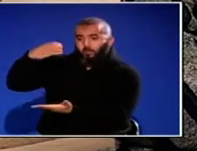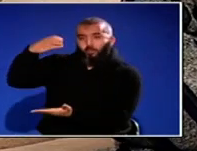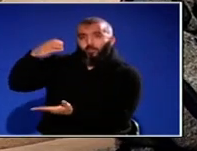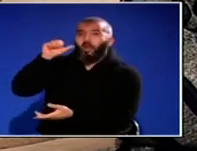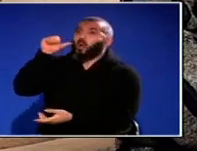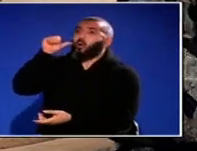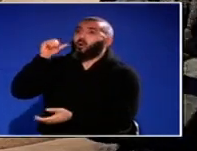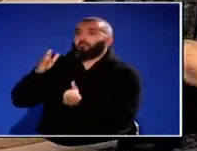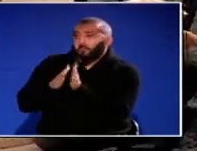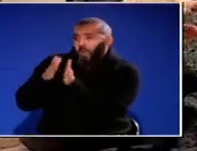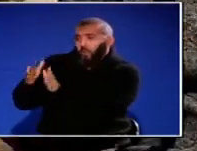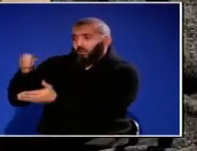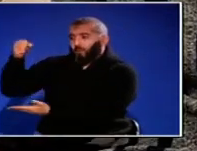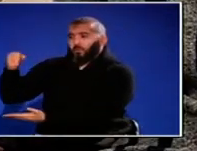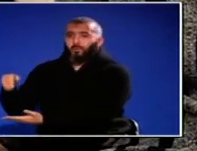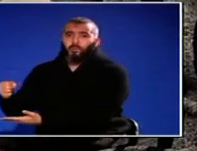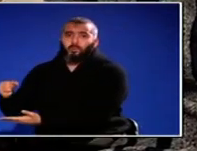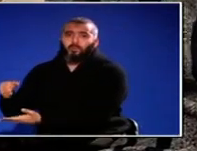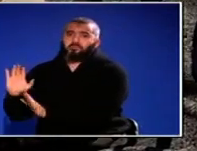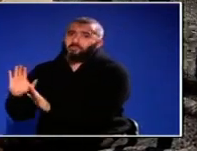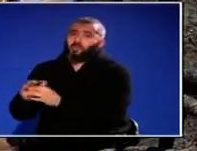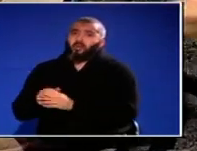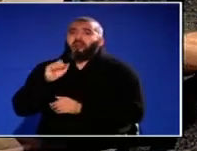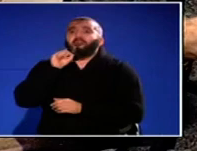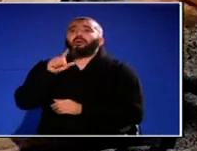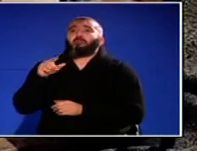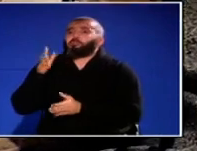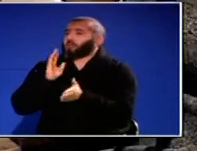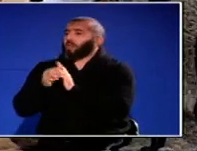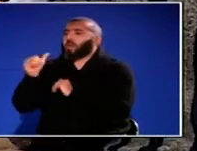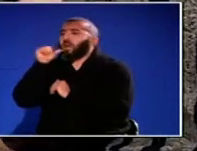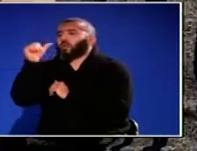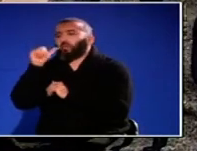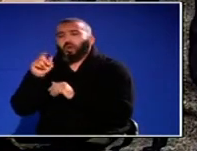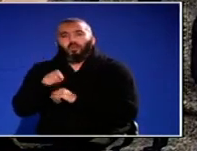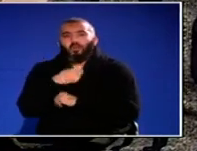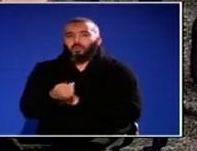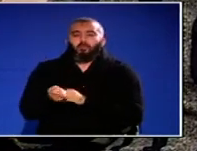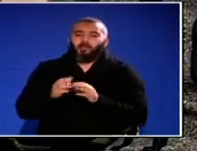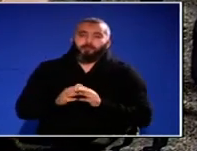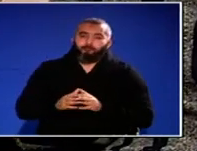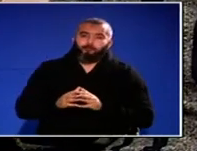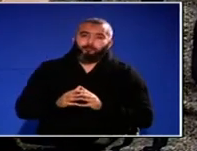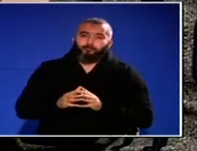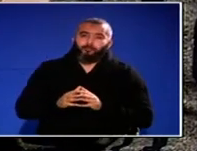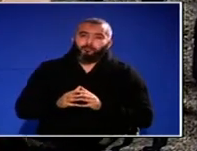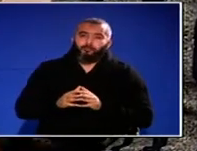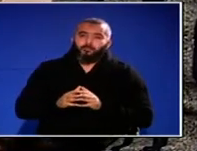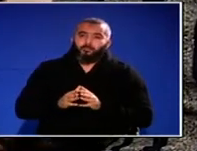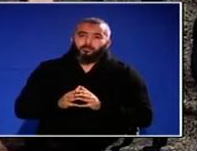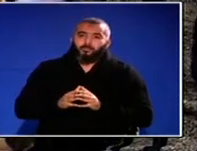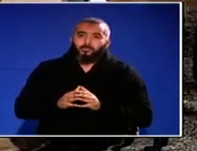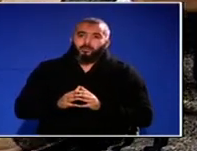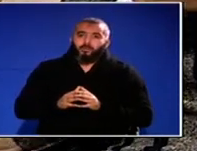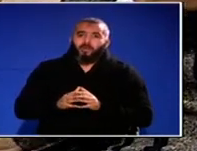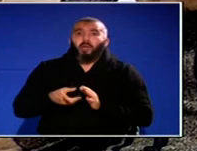روحه وما يحرش الناس تبدا تسأل علاش هو راح تخلى المقصورة وعاود رجع وكذا، فيبدا كما راه السائل سأل، هذا هو.